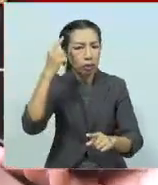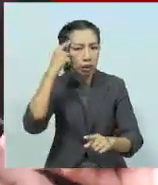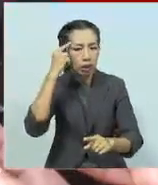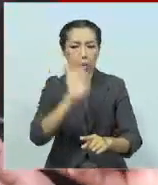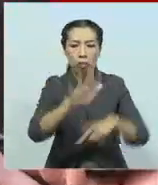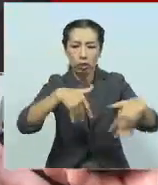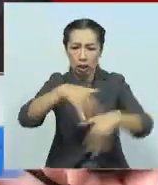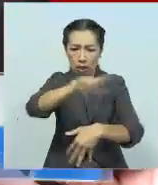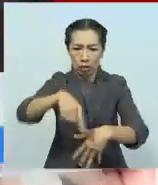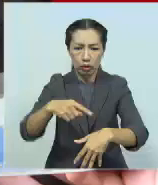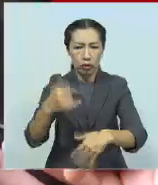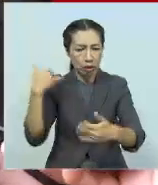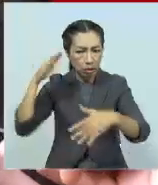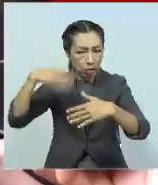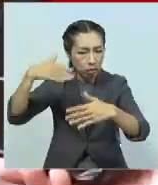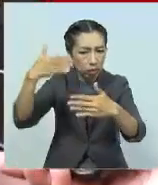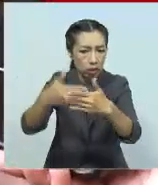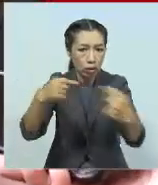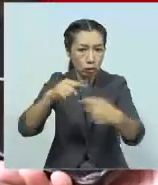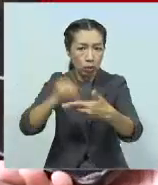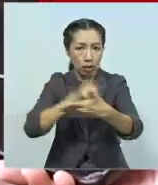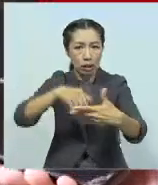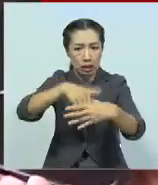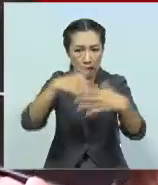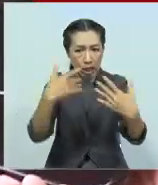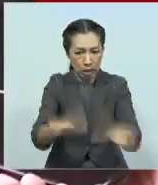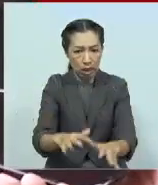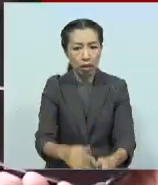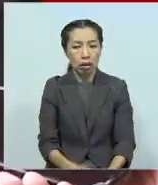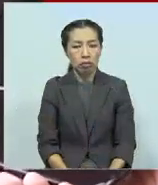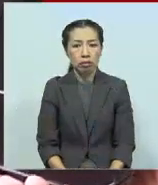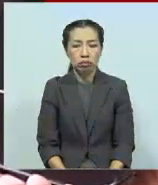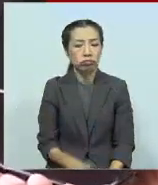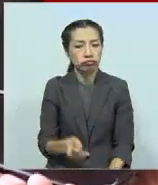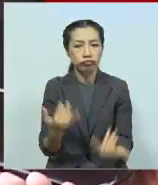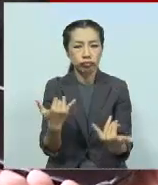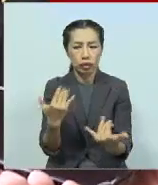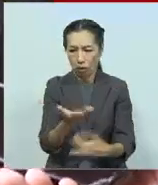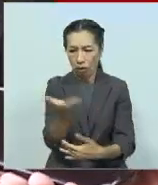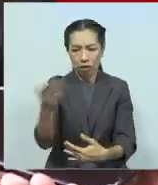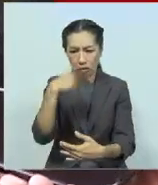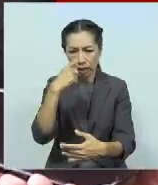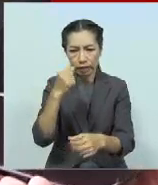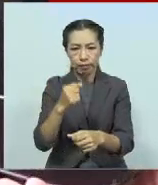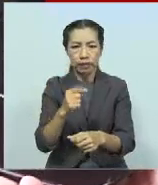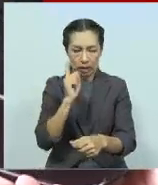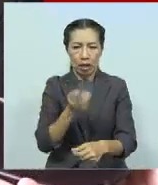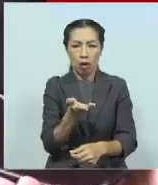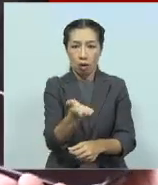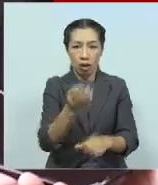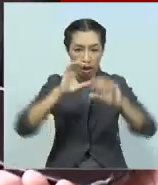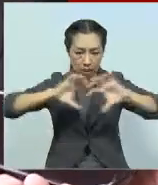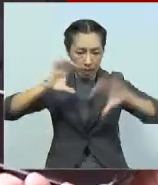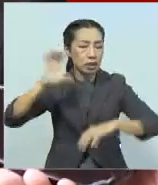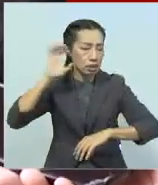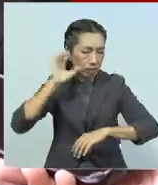ของประชาชนมาสู่การเลือกตั้งที่จะมีขึ้นแล้วนะครับวันนี้ก็ขอให้เชื่อมั่นในรัฐบา